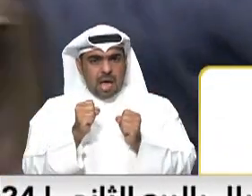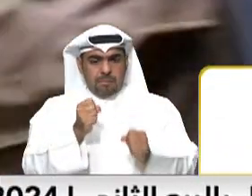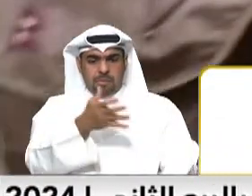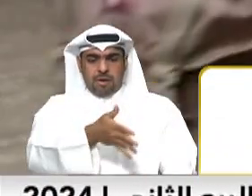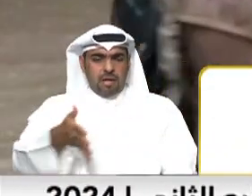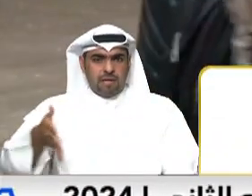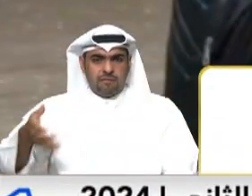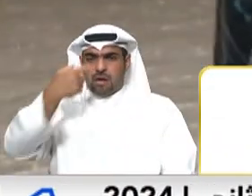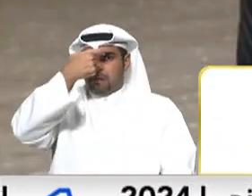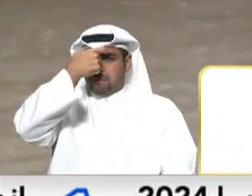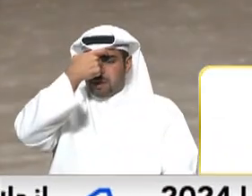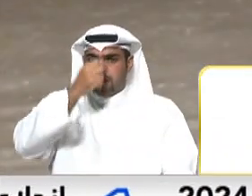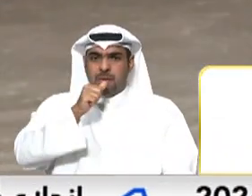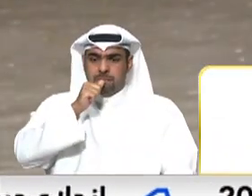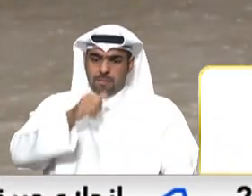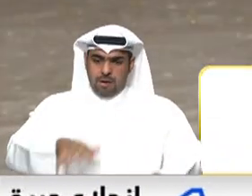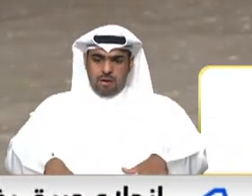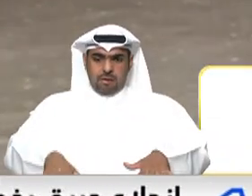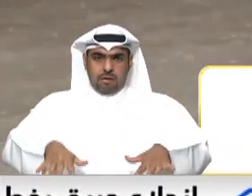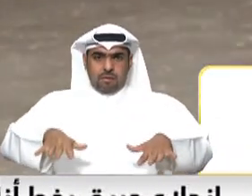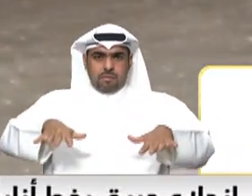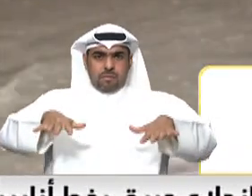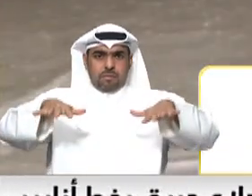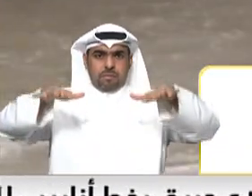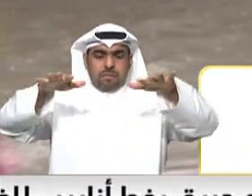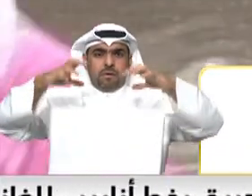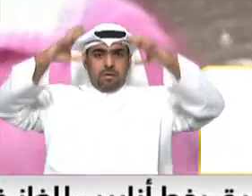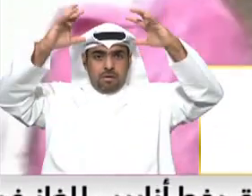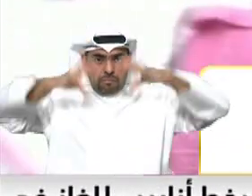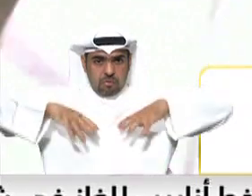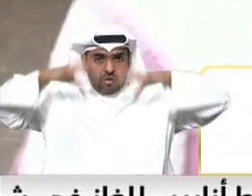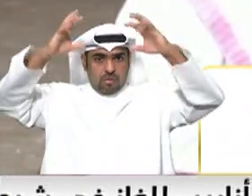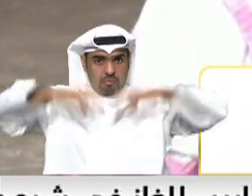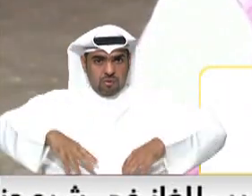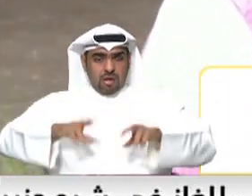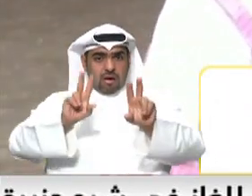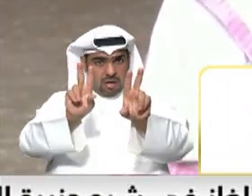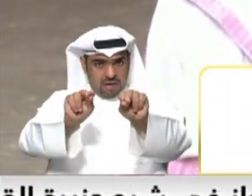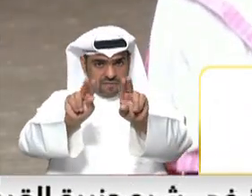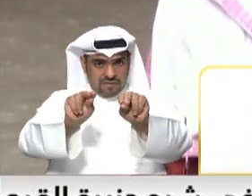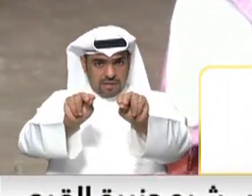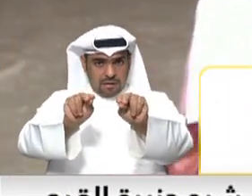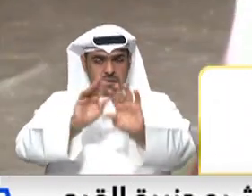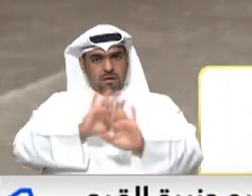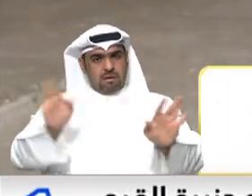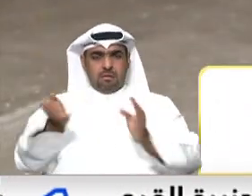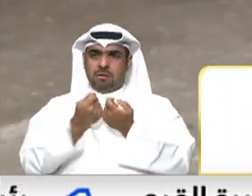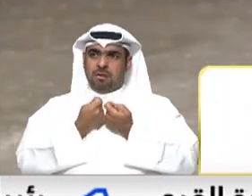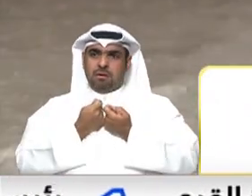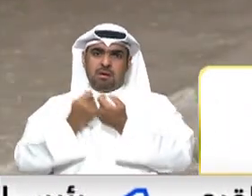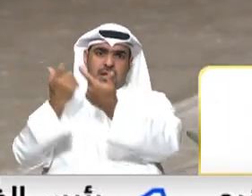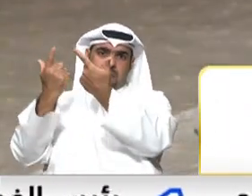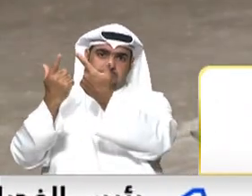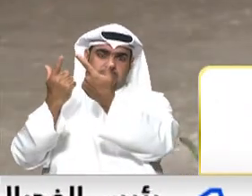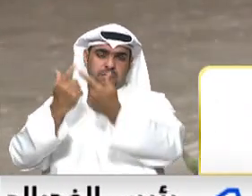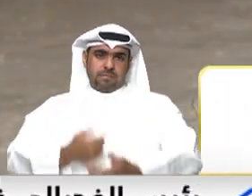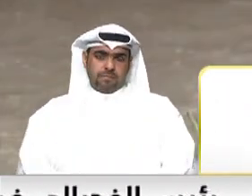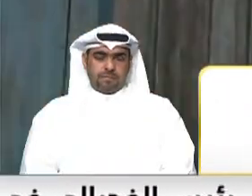ارتفع منسوب المياه، وإذا استمرت هطول الأمطار بنفس الطريقة فسنضطر للهرب لننجو